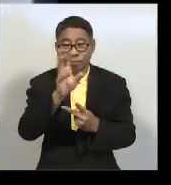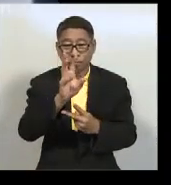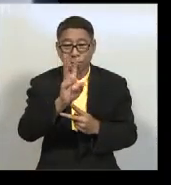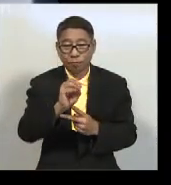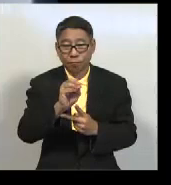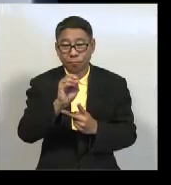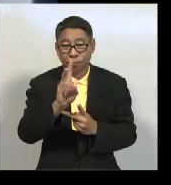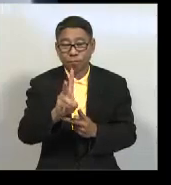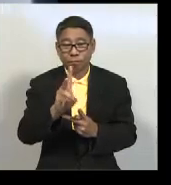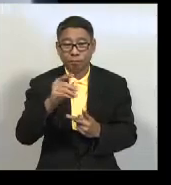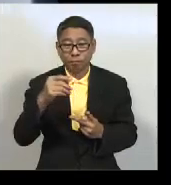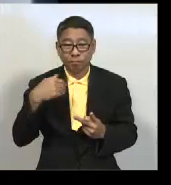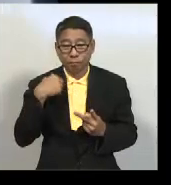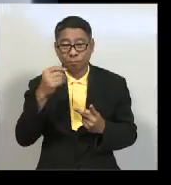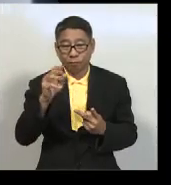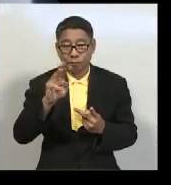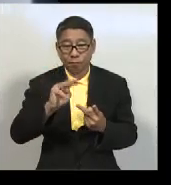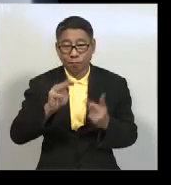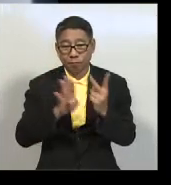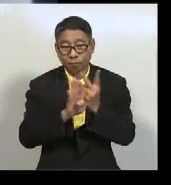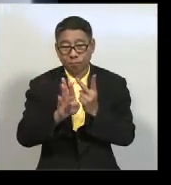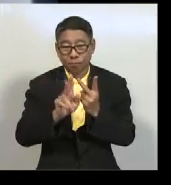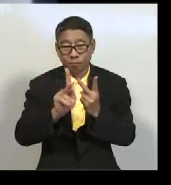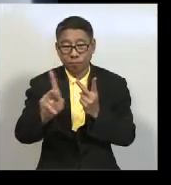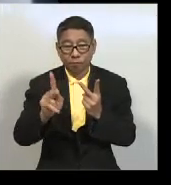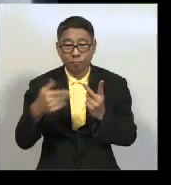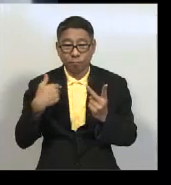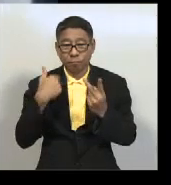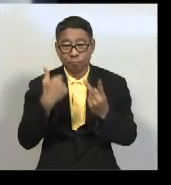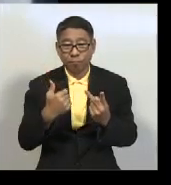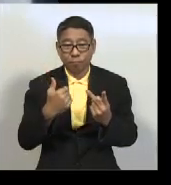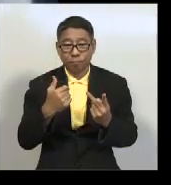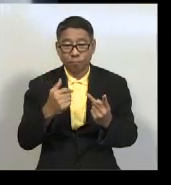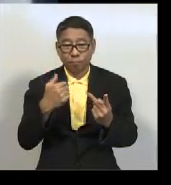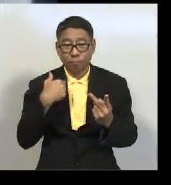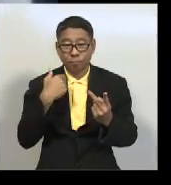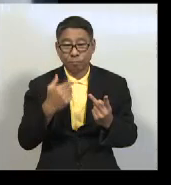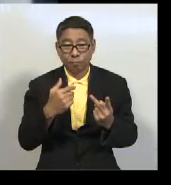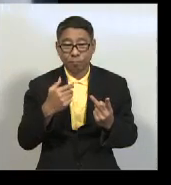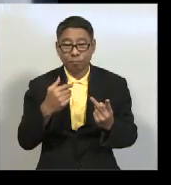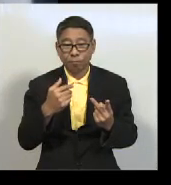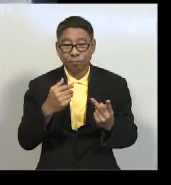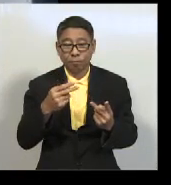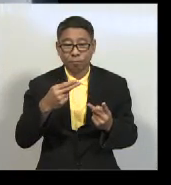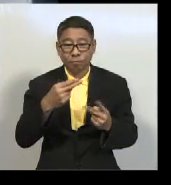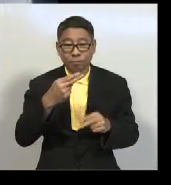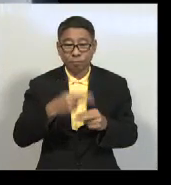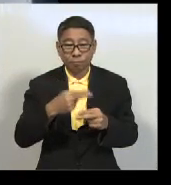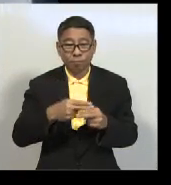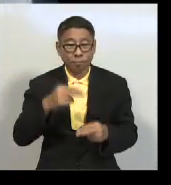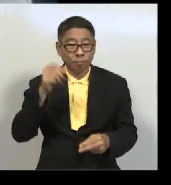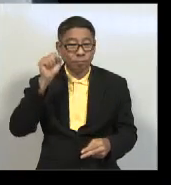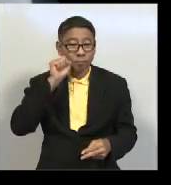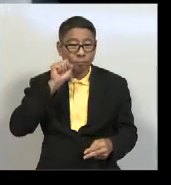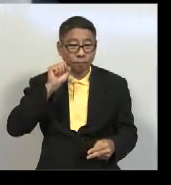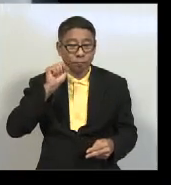หมู่7ตำบลโดนศิลาอำเภอปากคาดจังหวัดบึงกาฬผู้ที่แตะใบหน้านายสุวัฒน์สุริวัฒน์พ